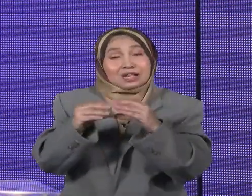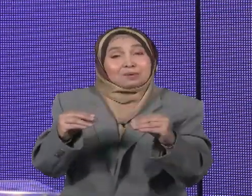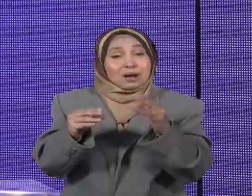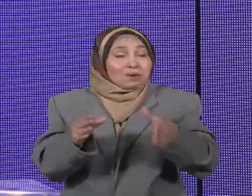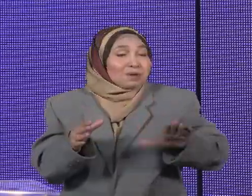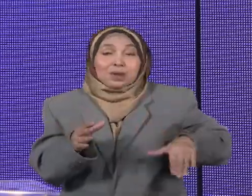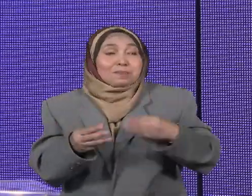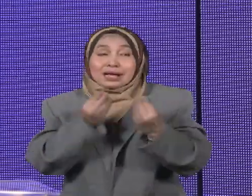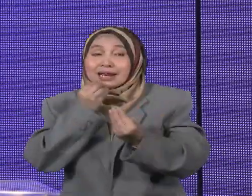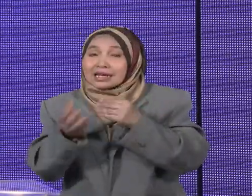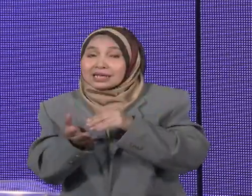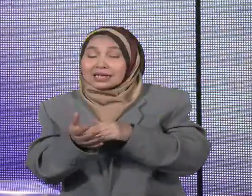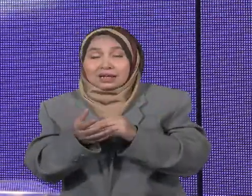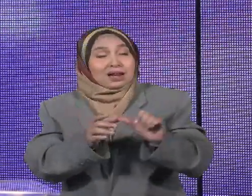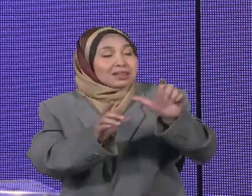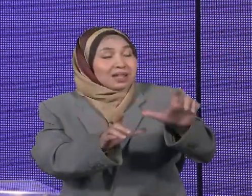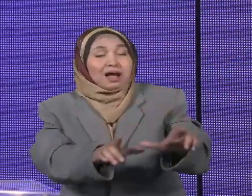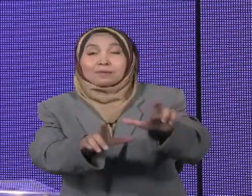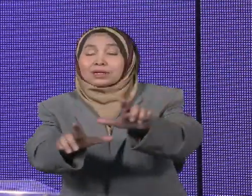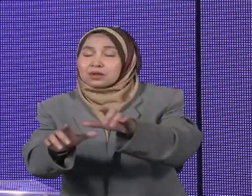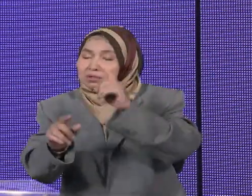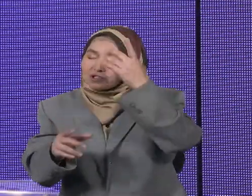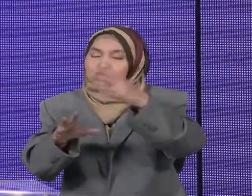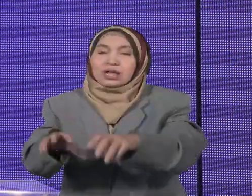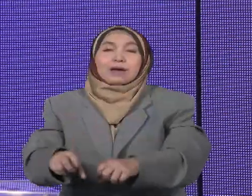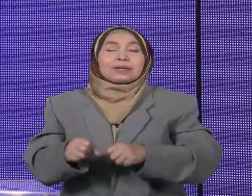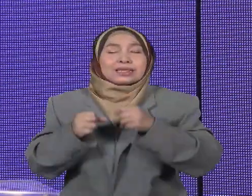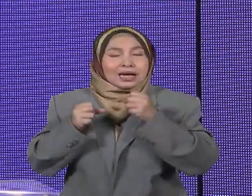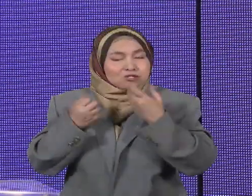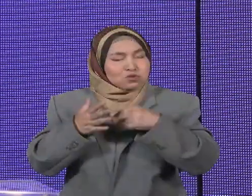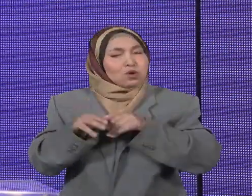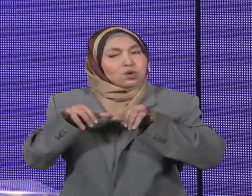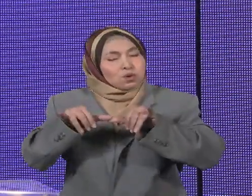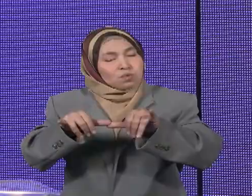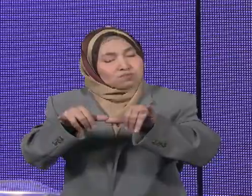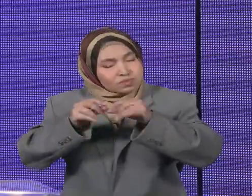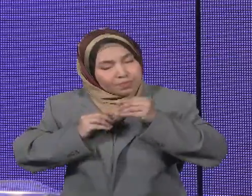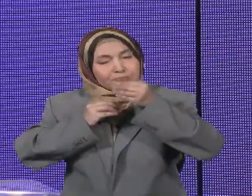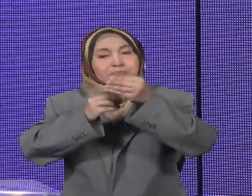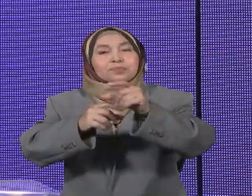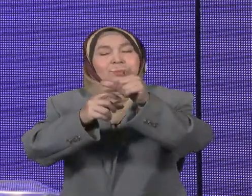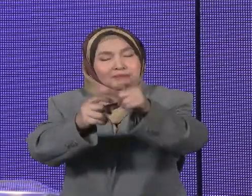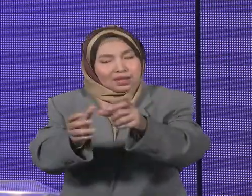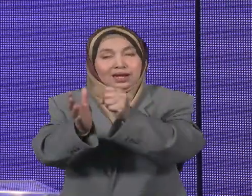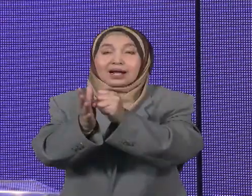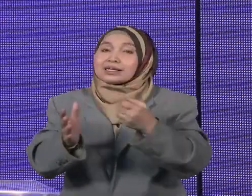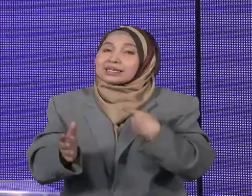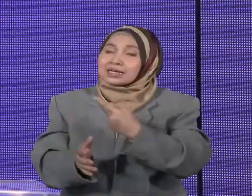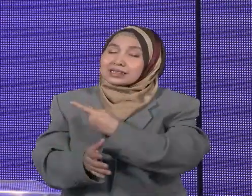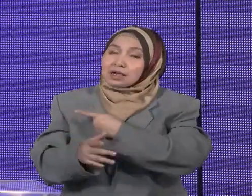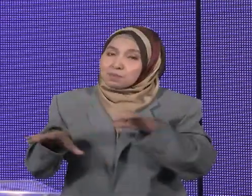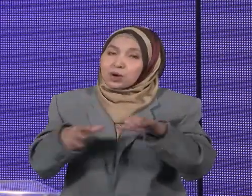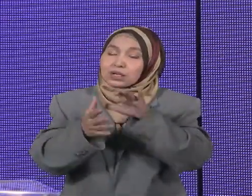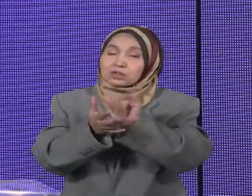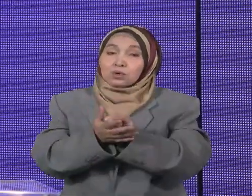lagi pun, dah letak, kan? Dah letak, Allah dah ambil dah, dan Allah akan terus ganjarkan sedekah yang kita